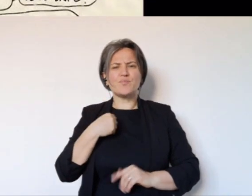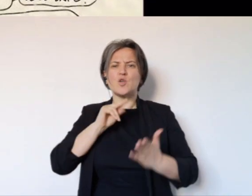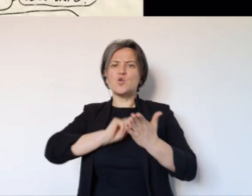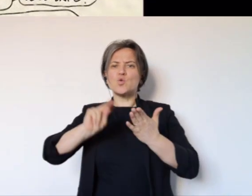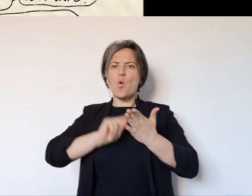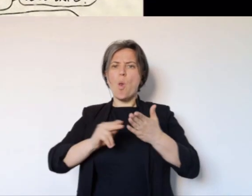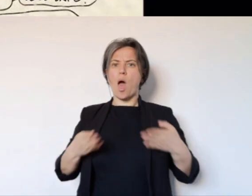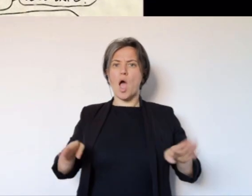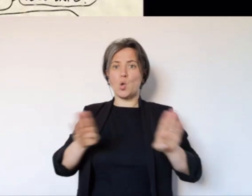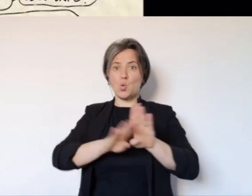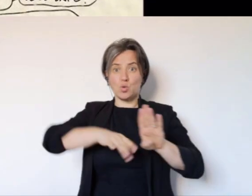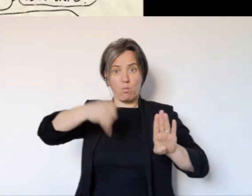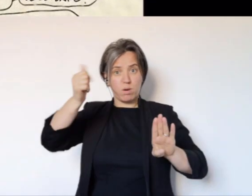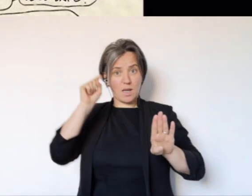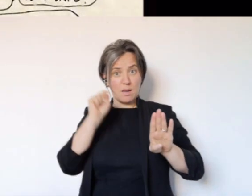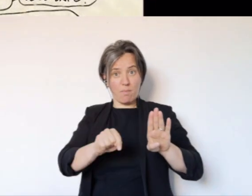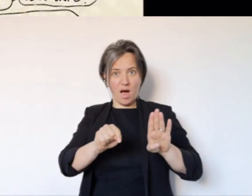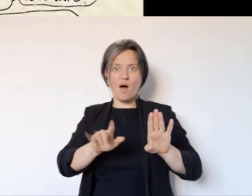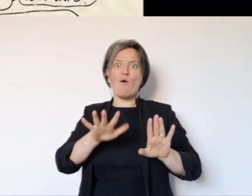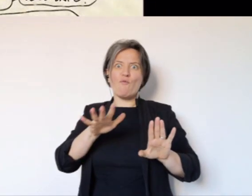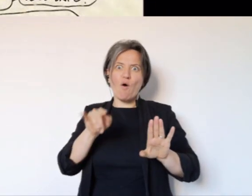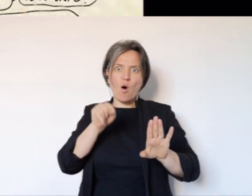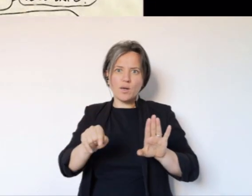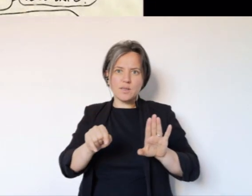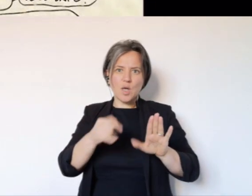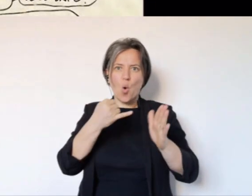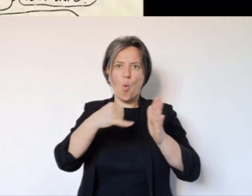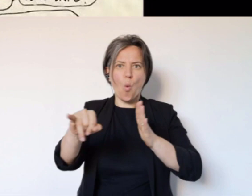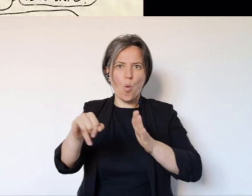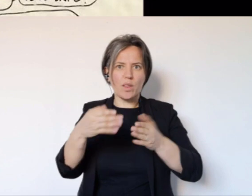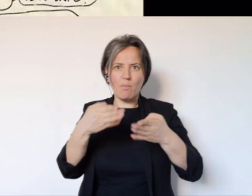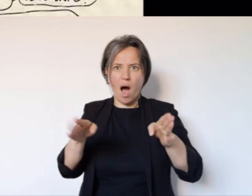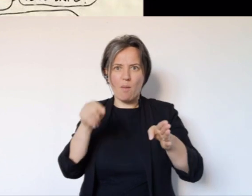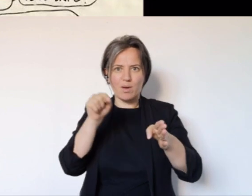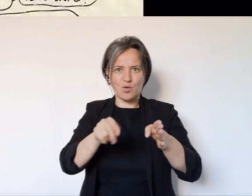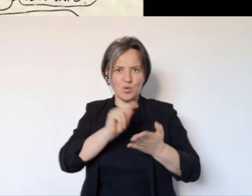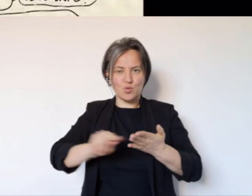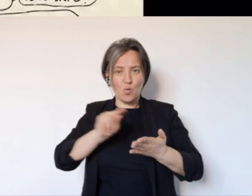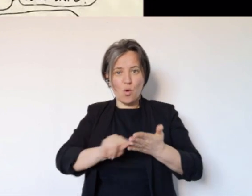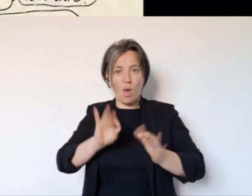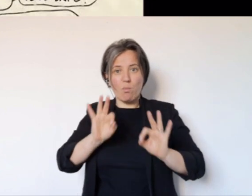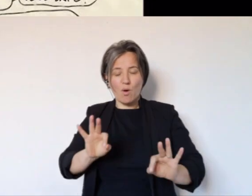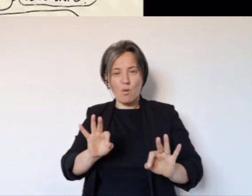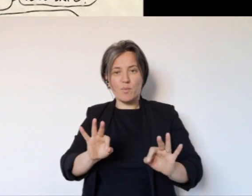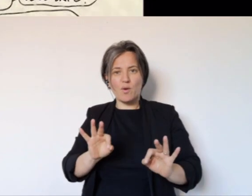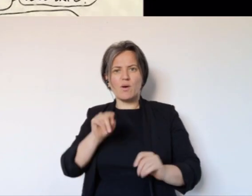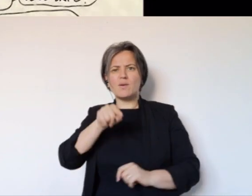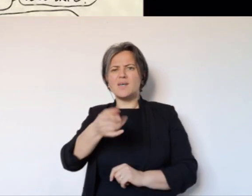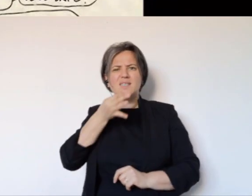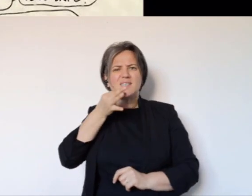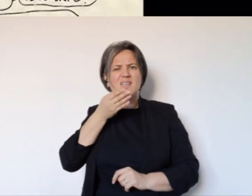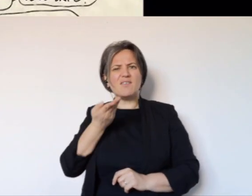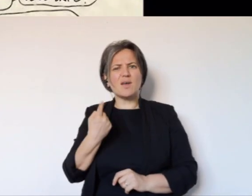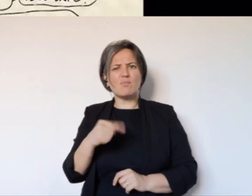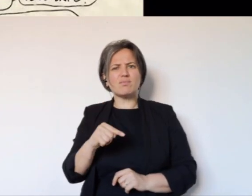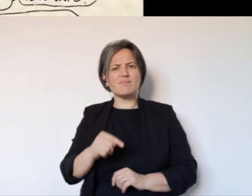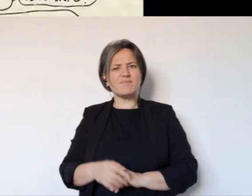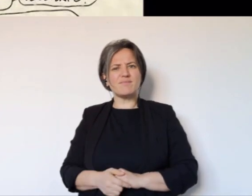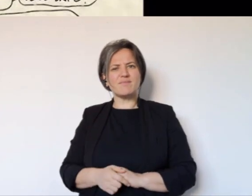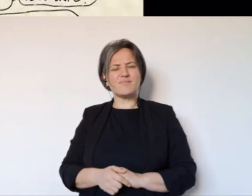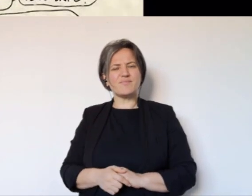chiusa per prima e probabilmente, come dicevamo, sarà tra le ultime cose a riaprire. Secondo lei cosa ci dice